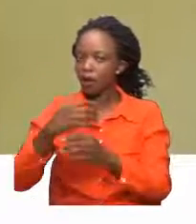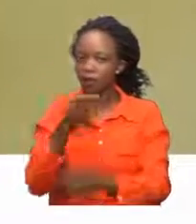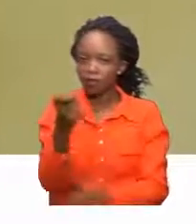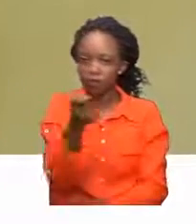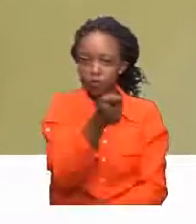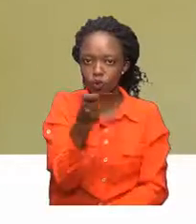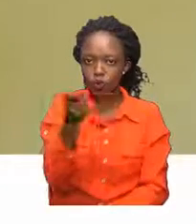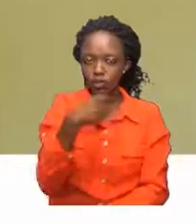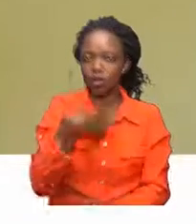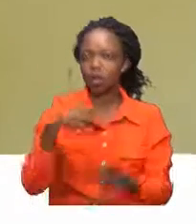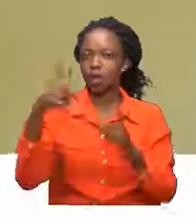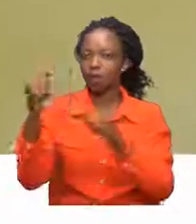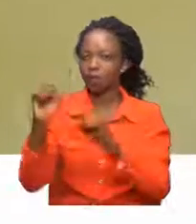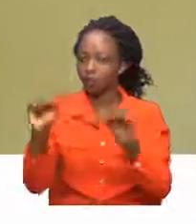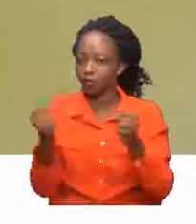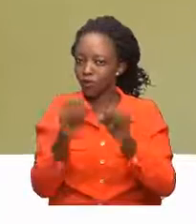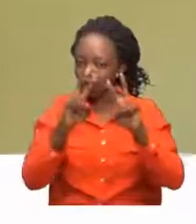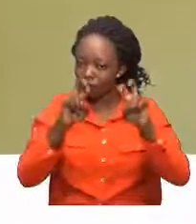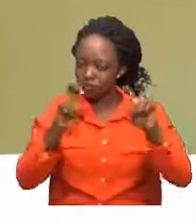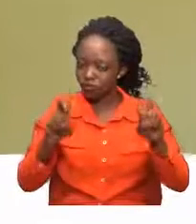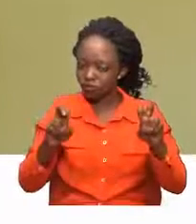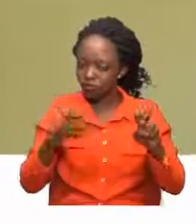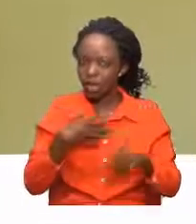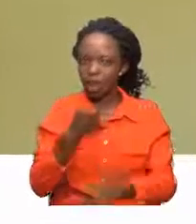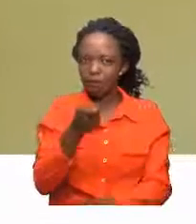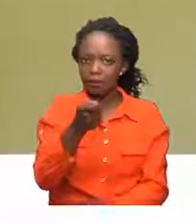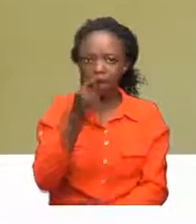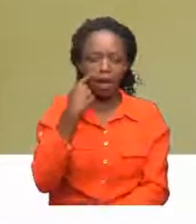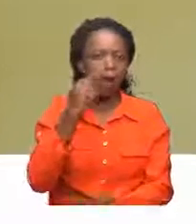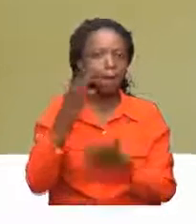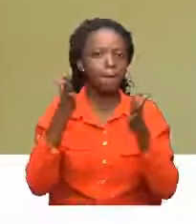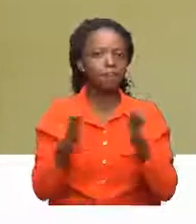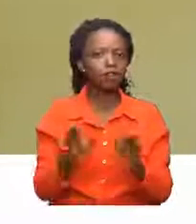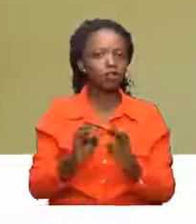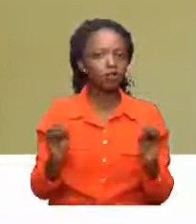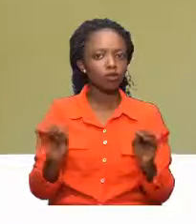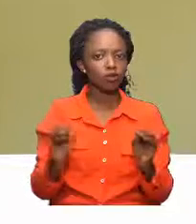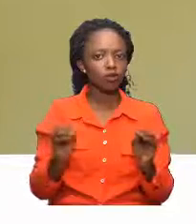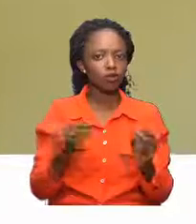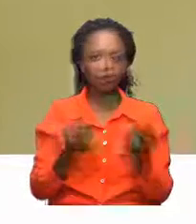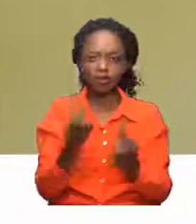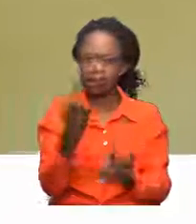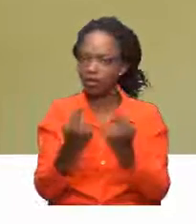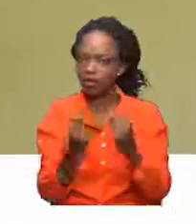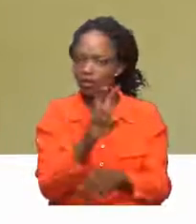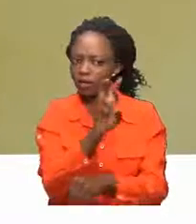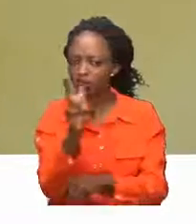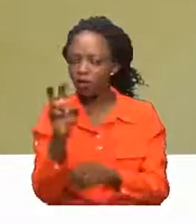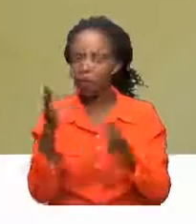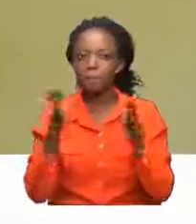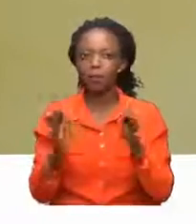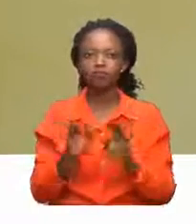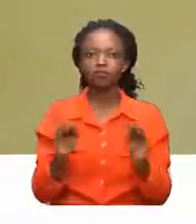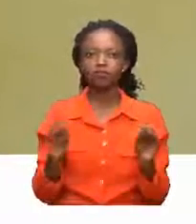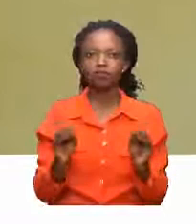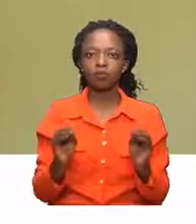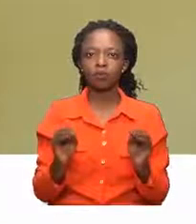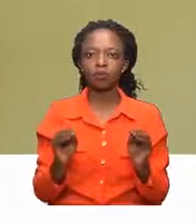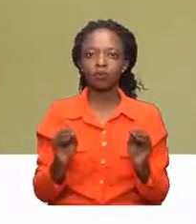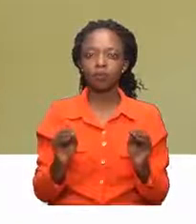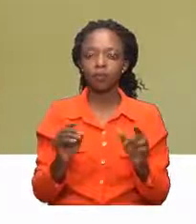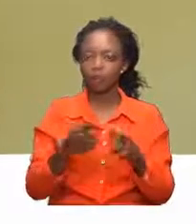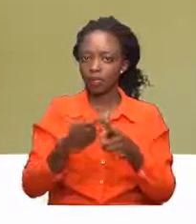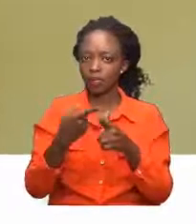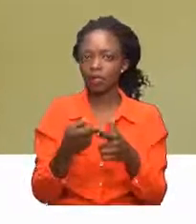ndogo. Kupiga tochi hivi, sioni mtu. Nikazunguka paka jikoni huko, sioni mtu. Sasa